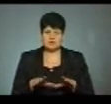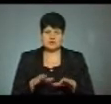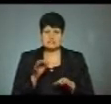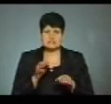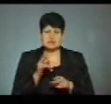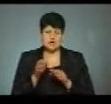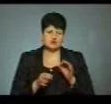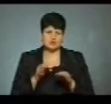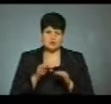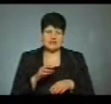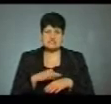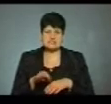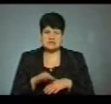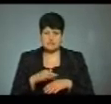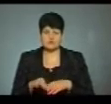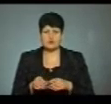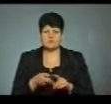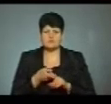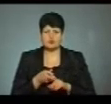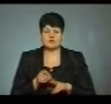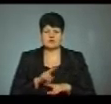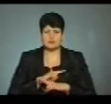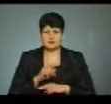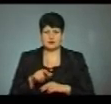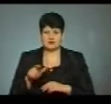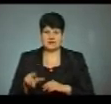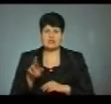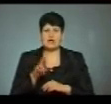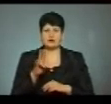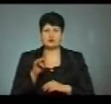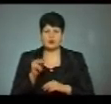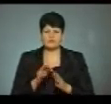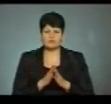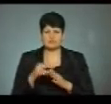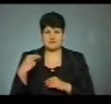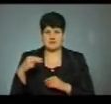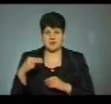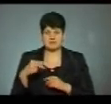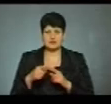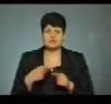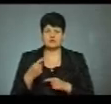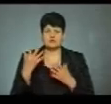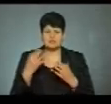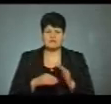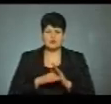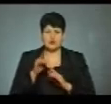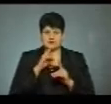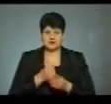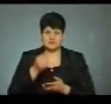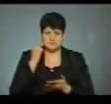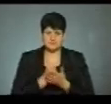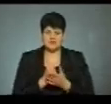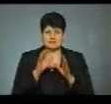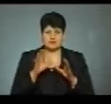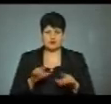засуджують застосування насильства, що призвело до загибелі громадян України. Янукович просить перерву. Наступного дня Верховна Рада ухвалює закон про